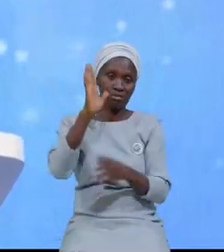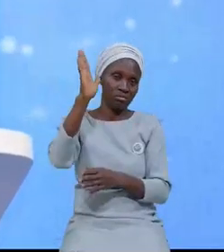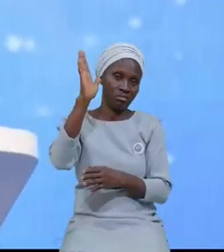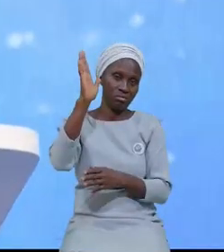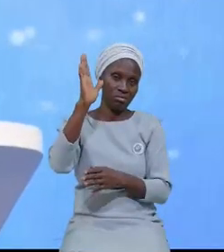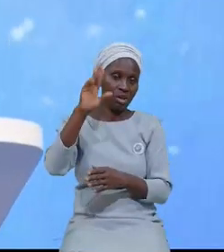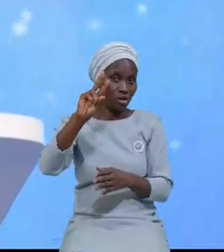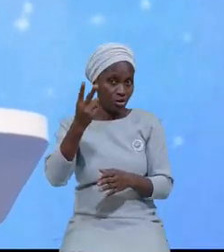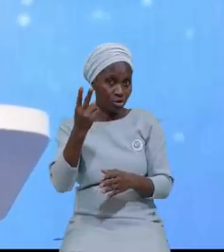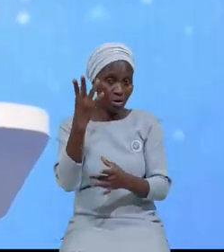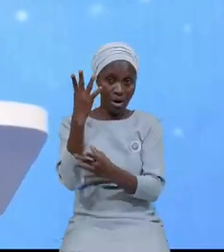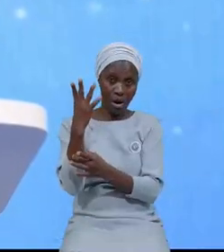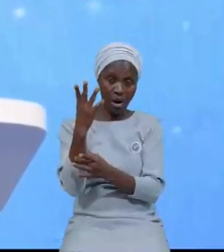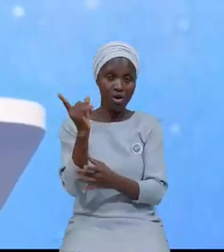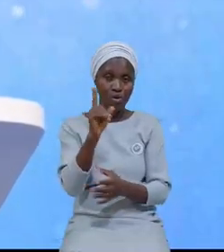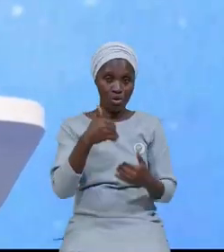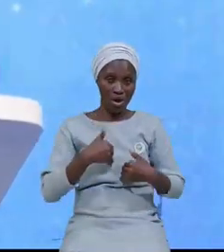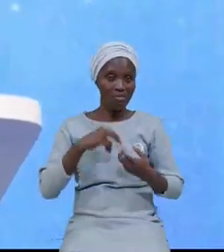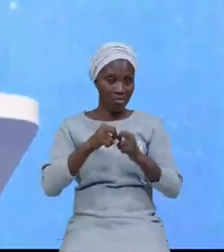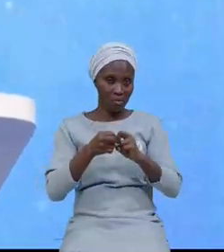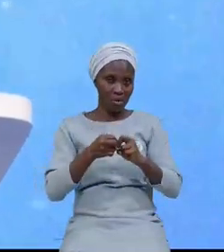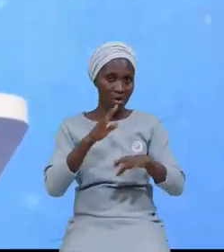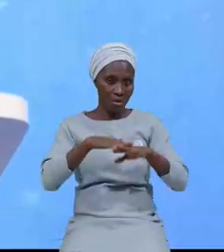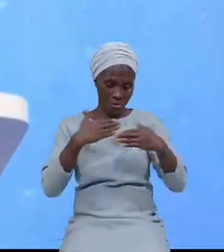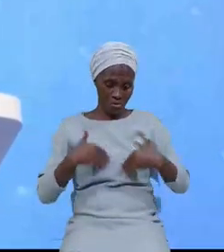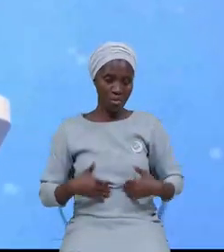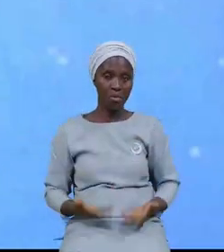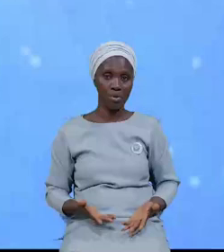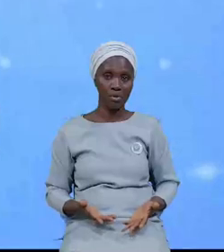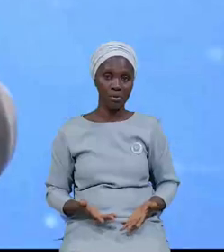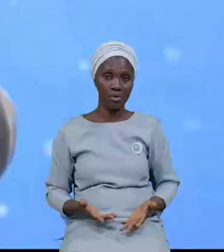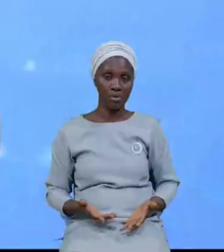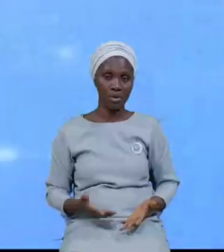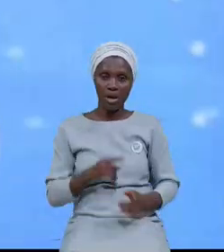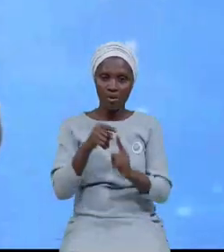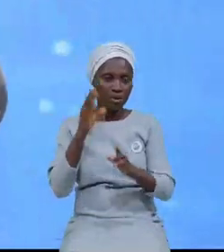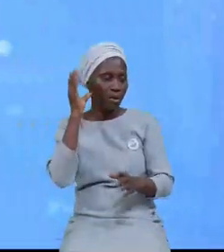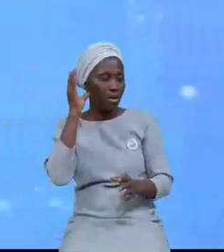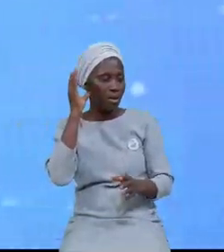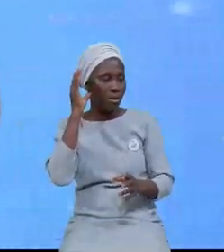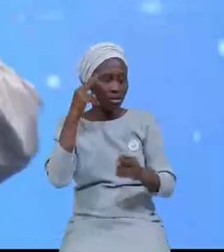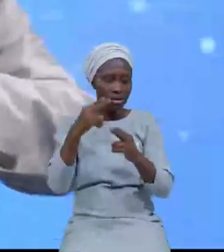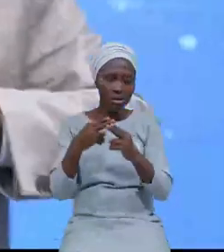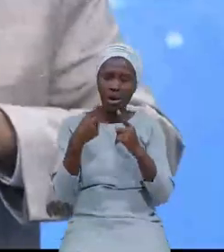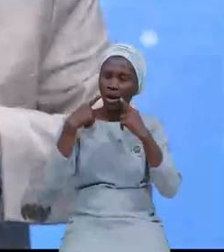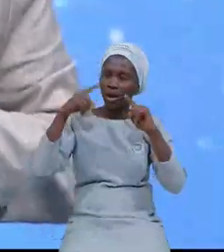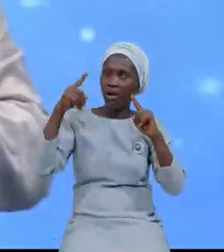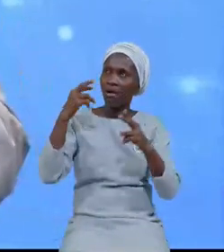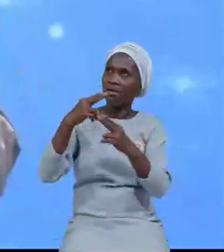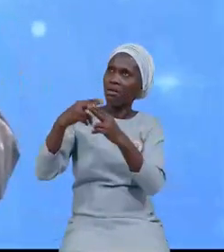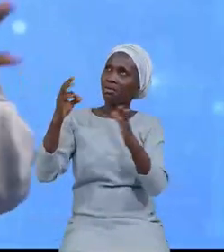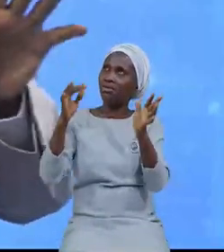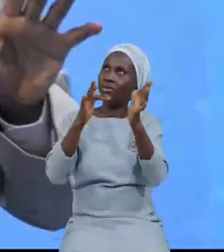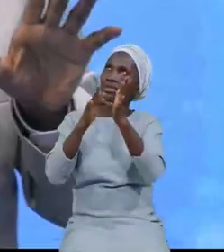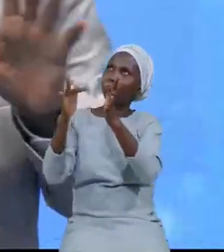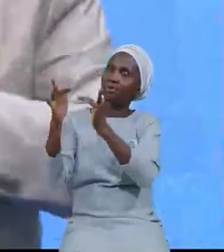et imposer l'autre main là où tu sens où tu as le problème et quand tu entendras la mention du